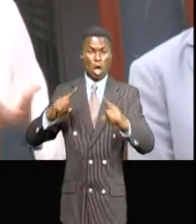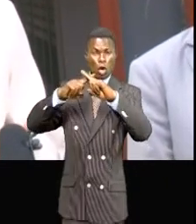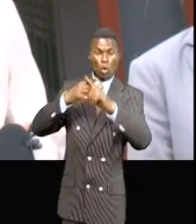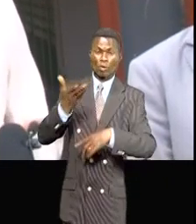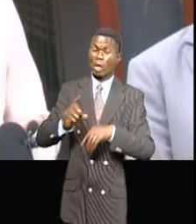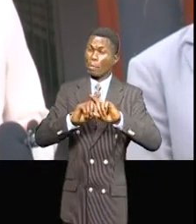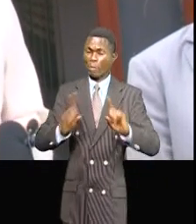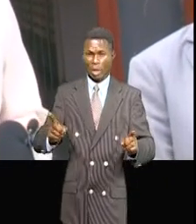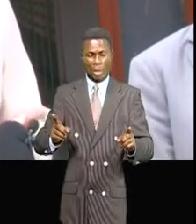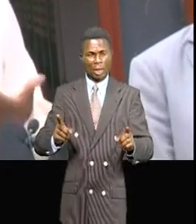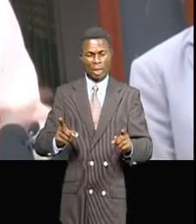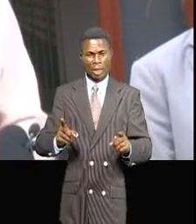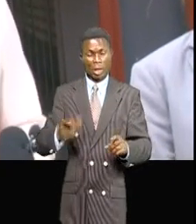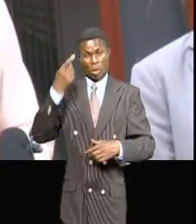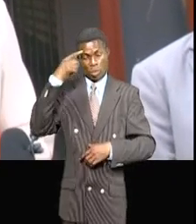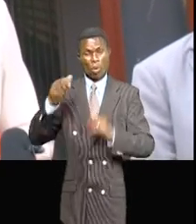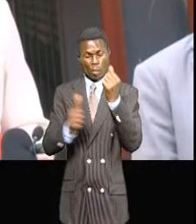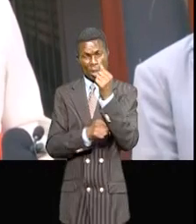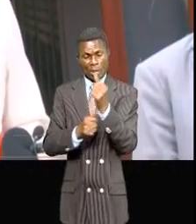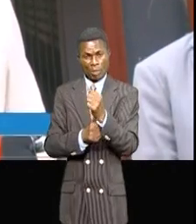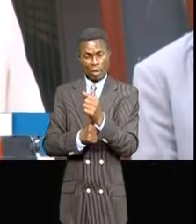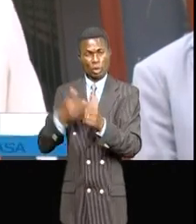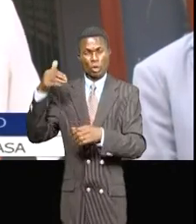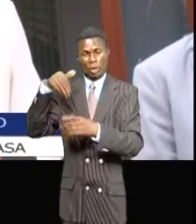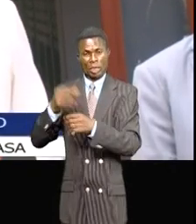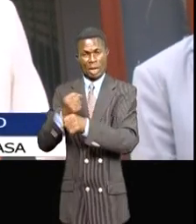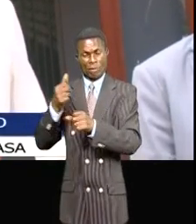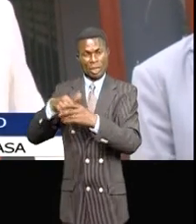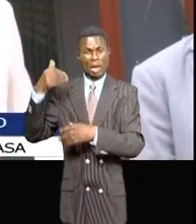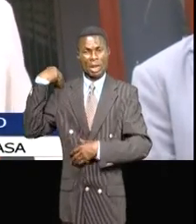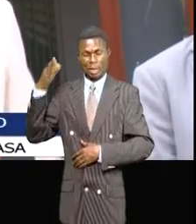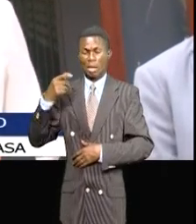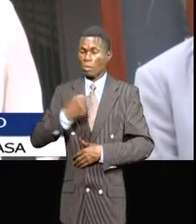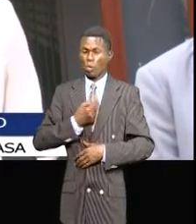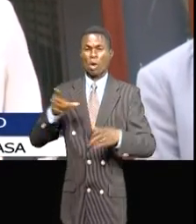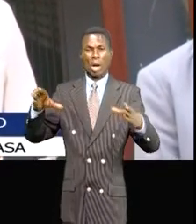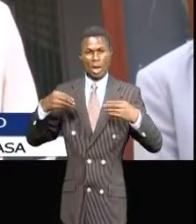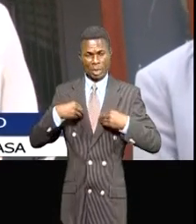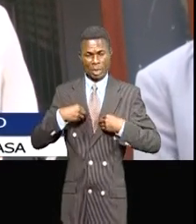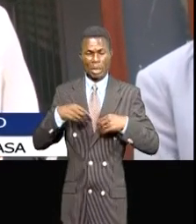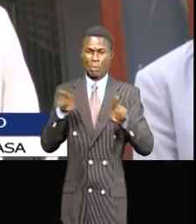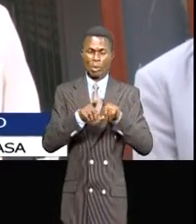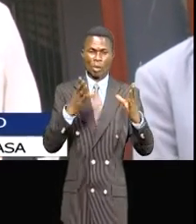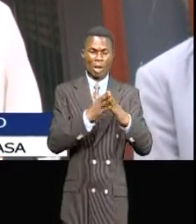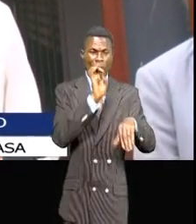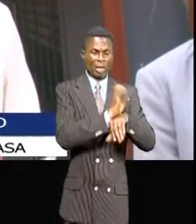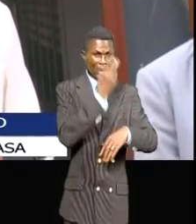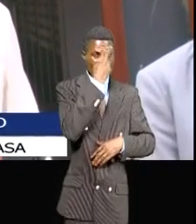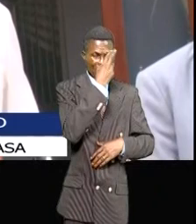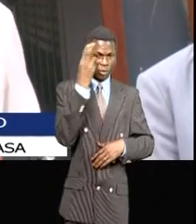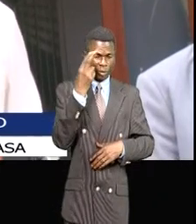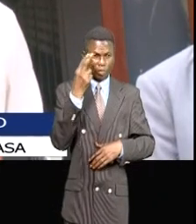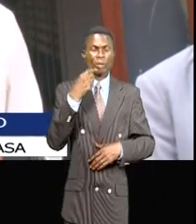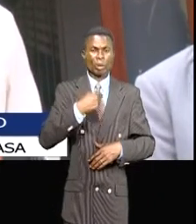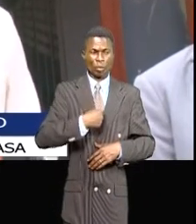du côté de ceux qui sont au pouvoir, j'en suis convaincu, comme du côté de l'Église catholique, et je